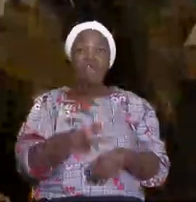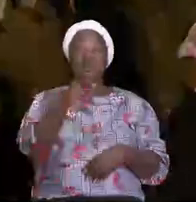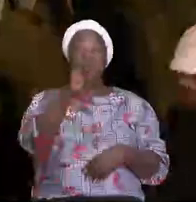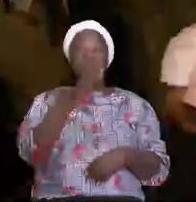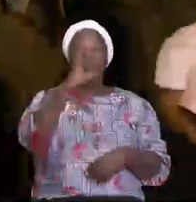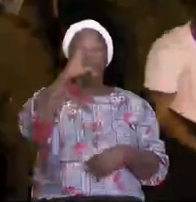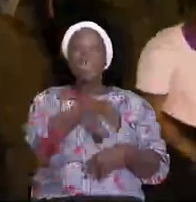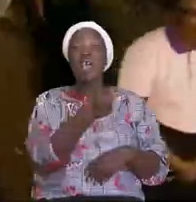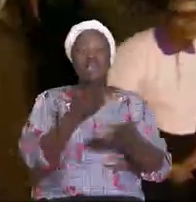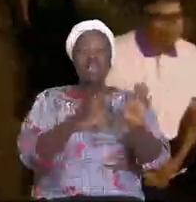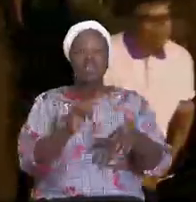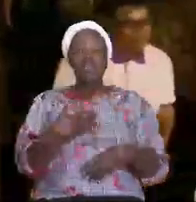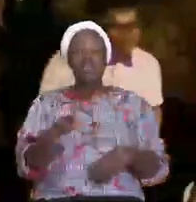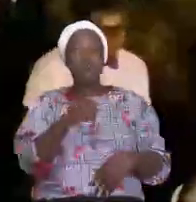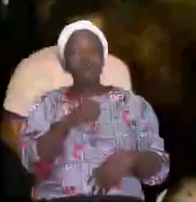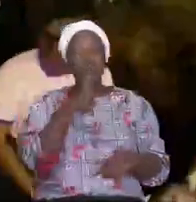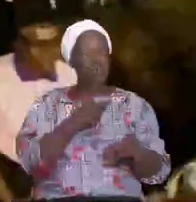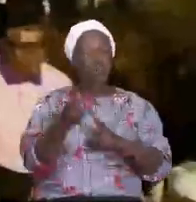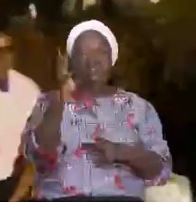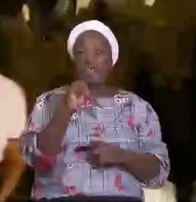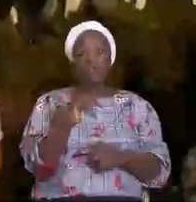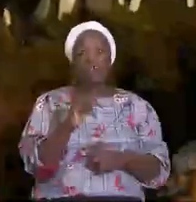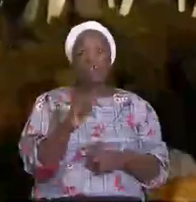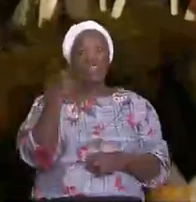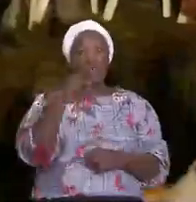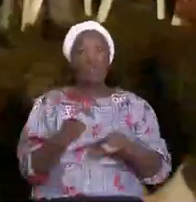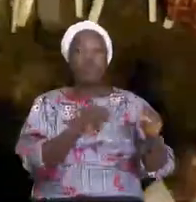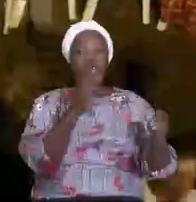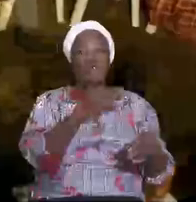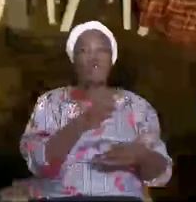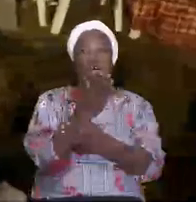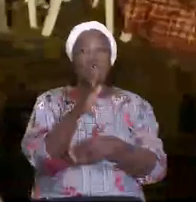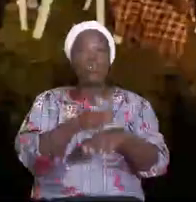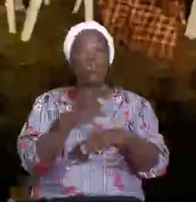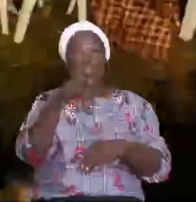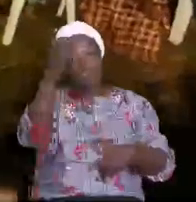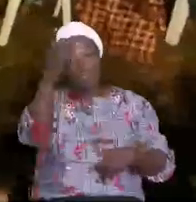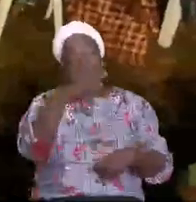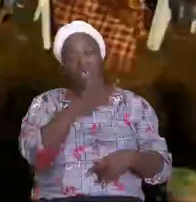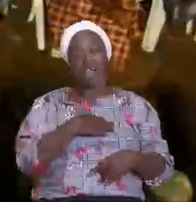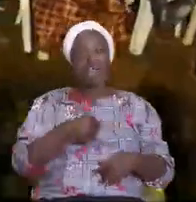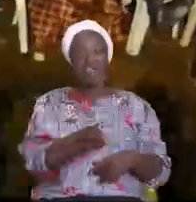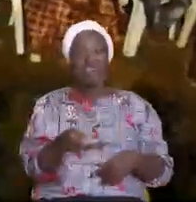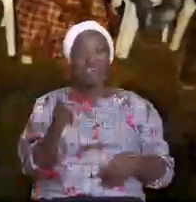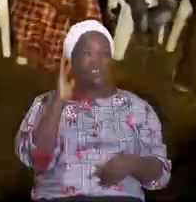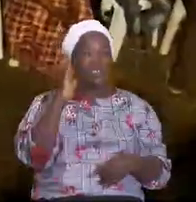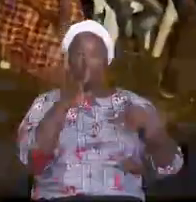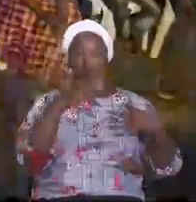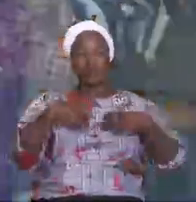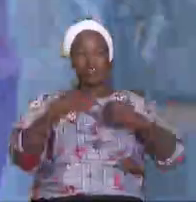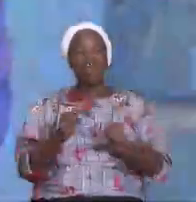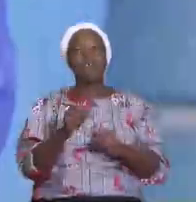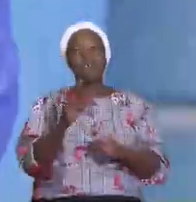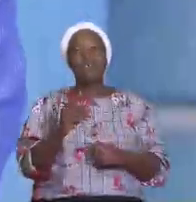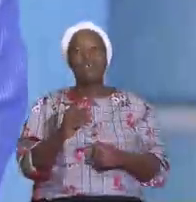Ils saisiront des serpents. S'ils boivent quelques breuvages mortels, il ne leur fera point de mal. Ils imposeront les